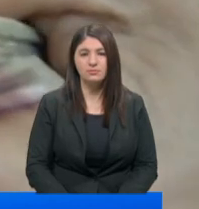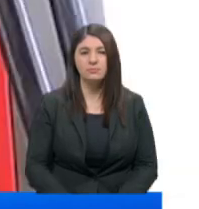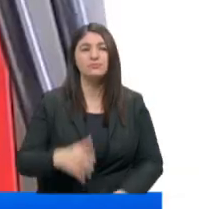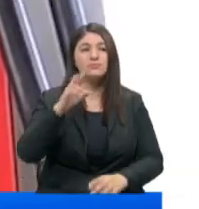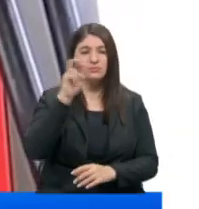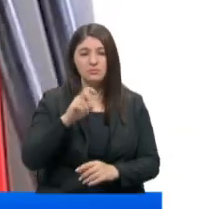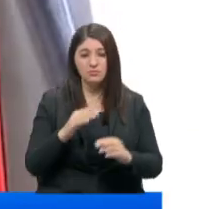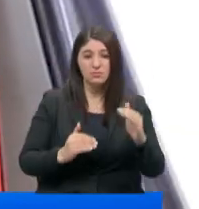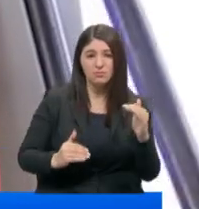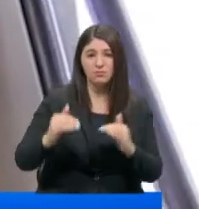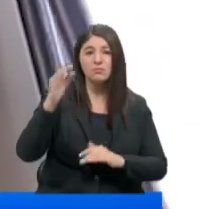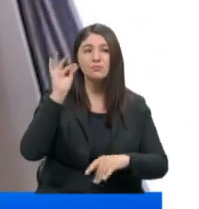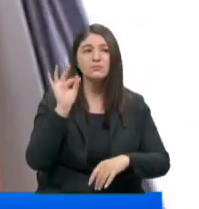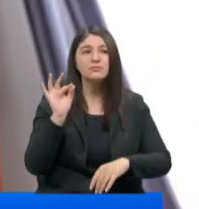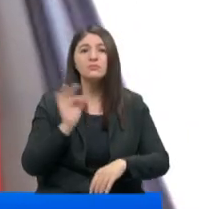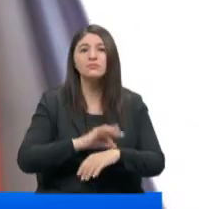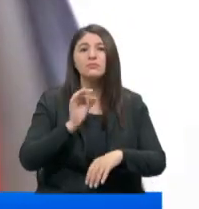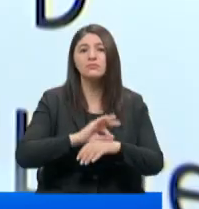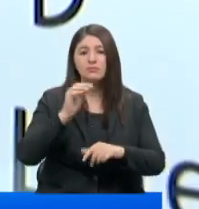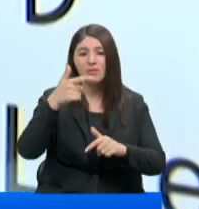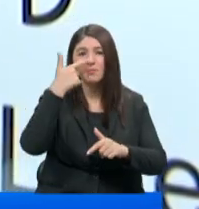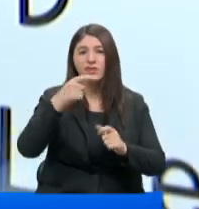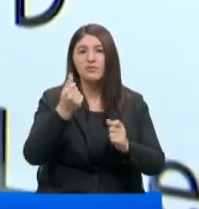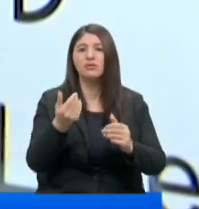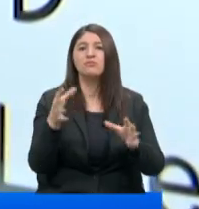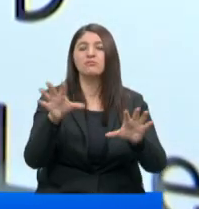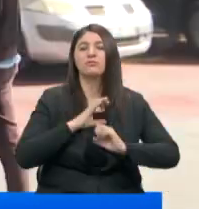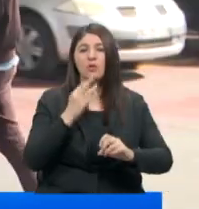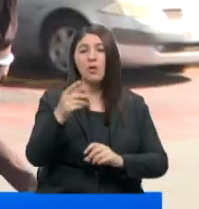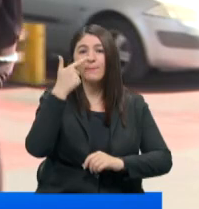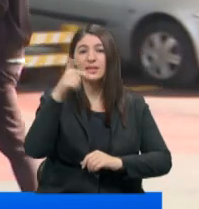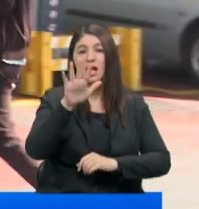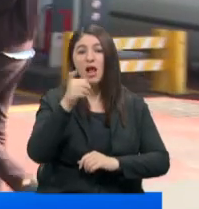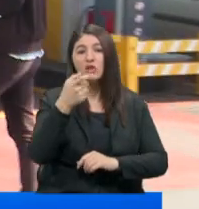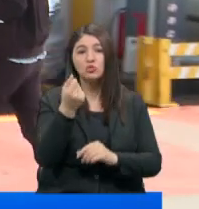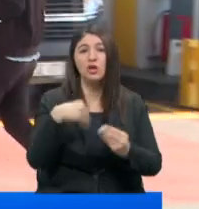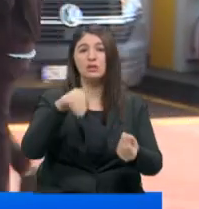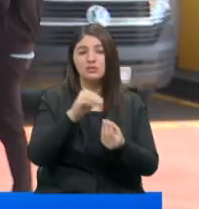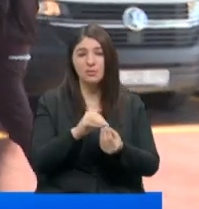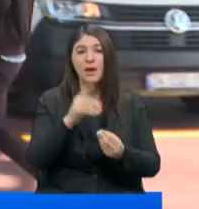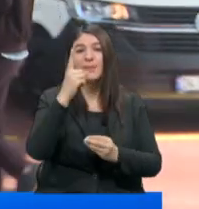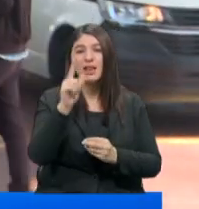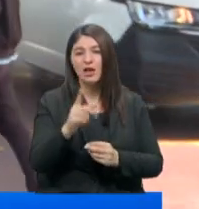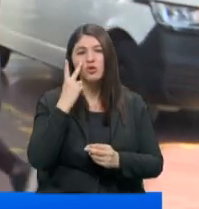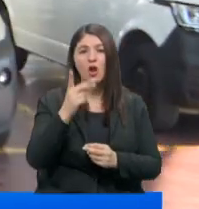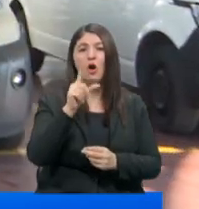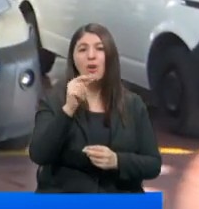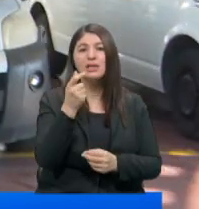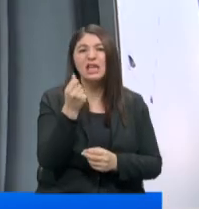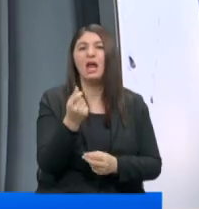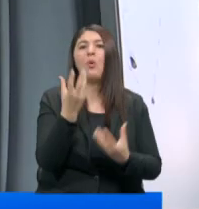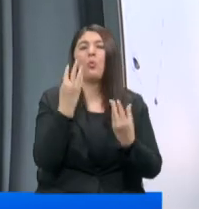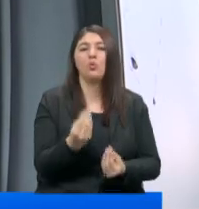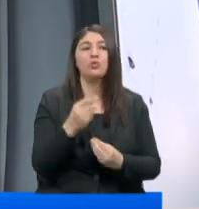ve dolardaki Yükseliş anında akaryakıt fiyatlarına yansıdı benzin 56 kuruş sallandı litresi 11